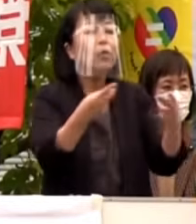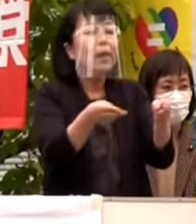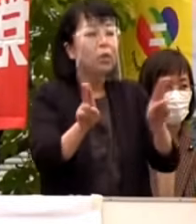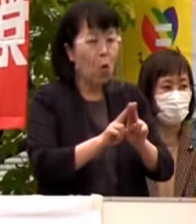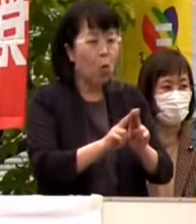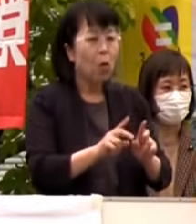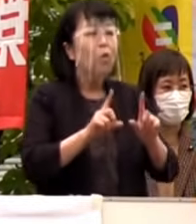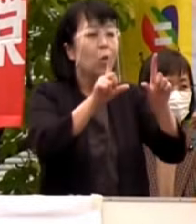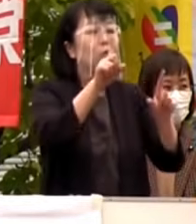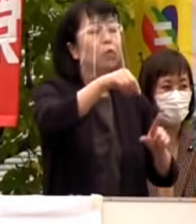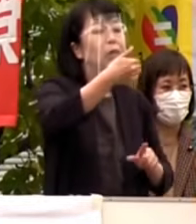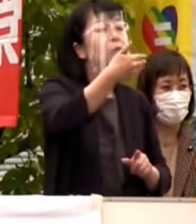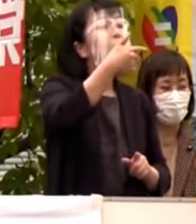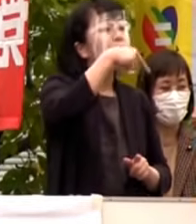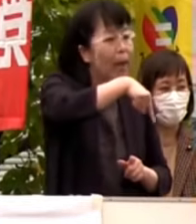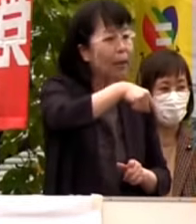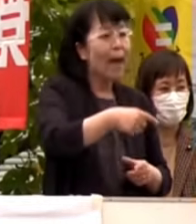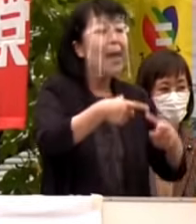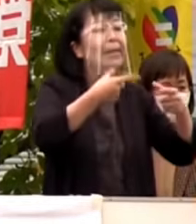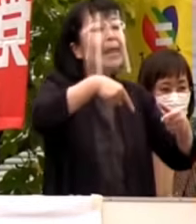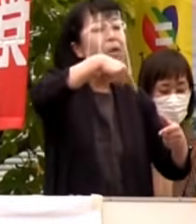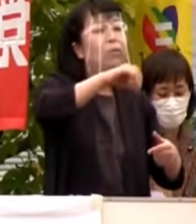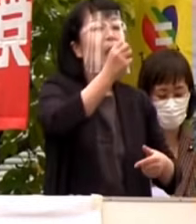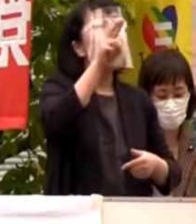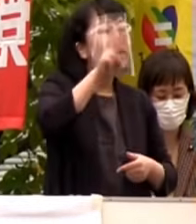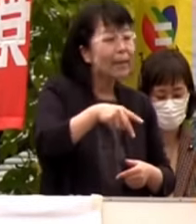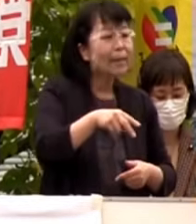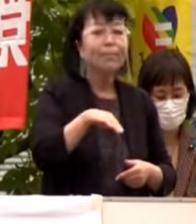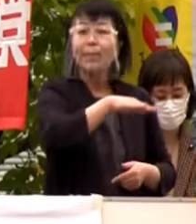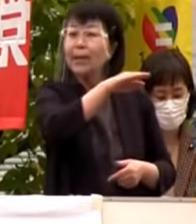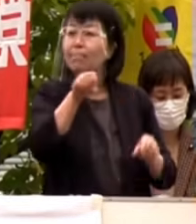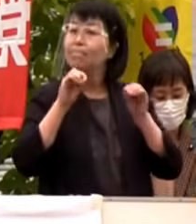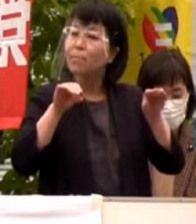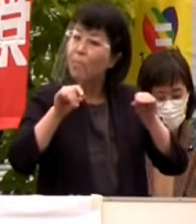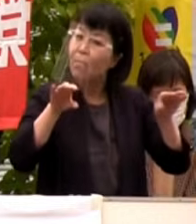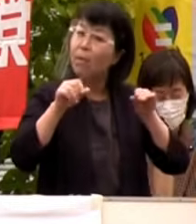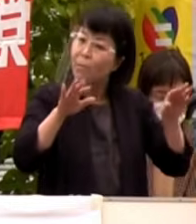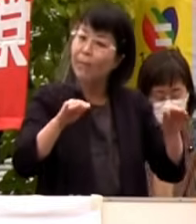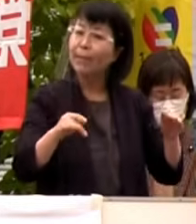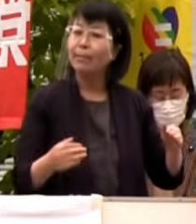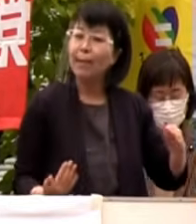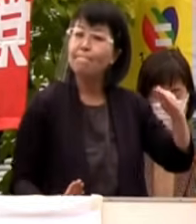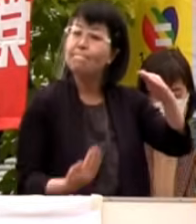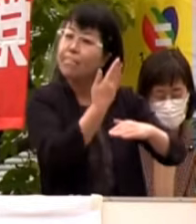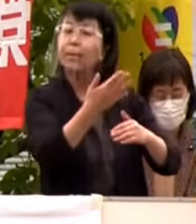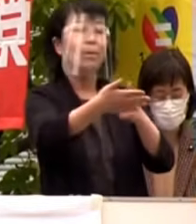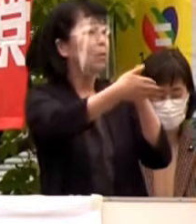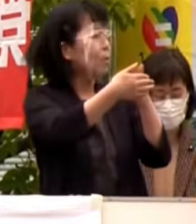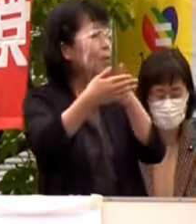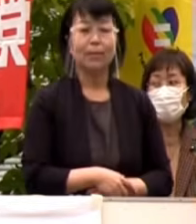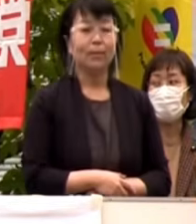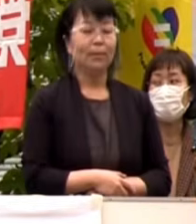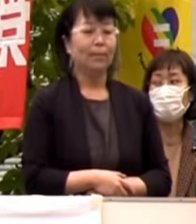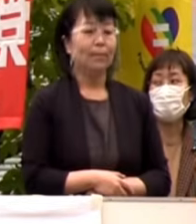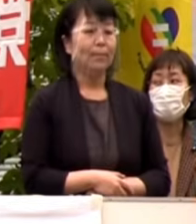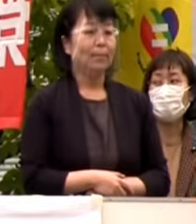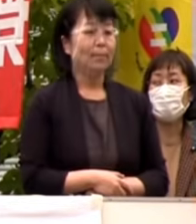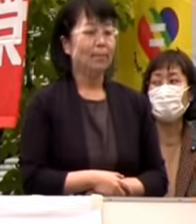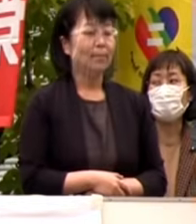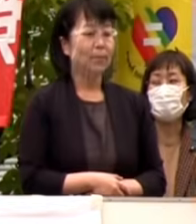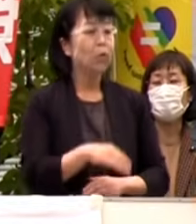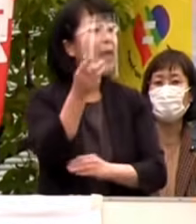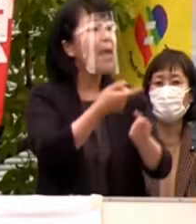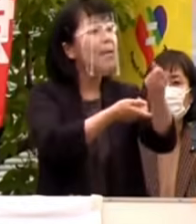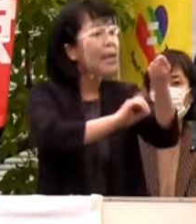織に、ご支持の輪を広げて勝ち上がらせてください。よろしくお願い申し上げます。政権交